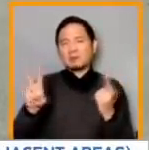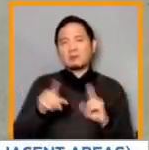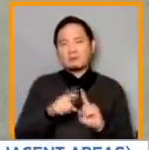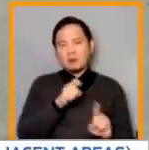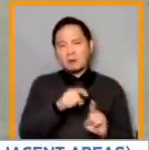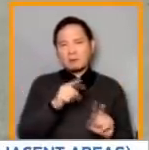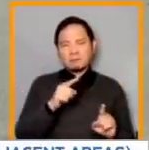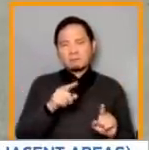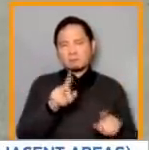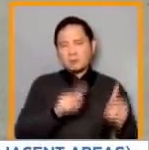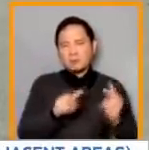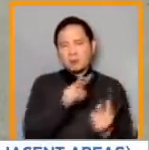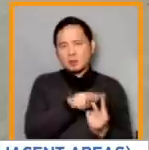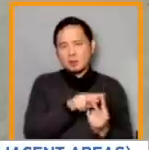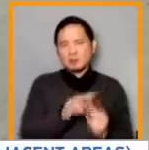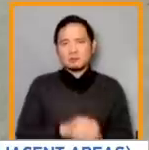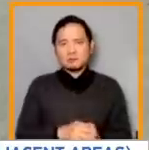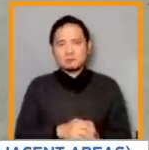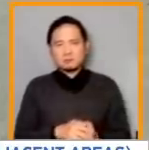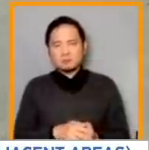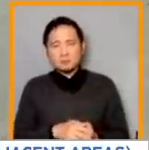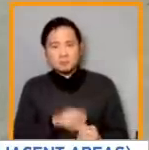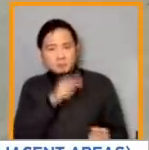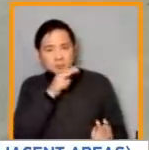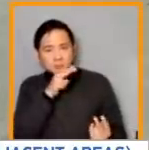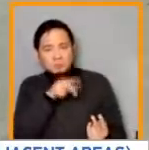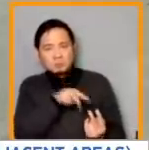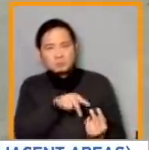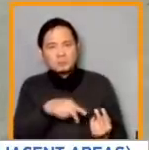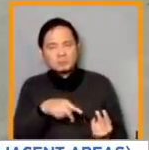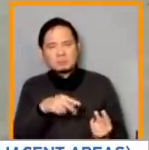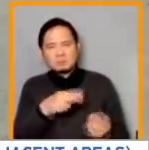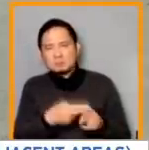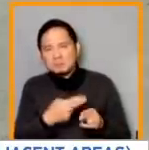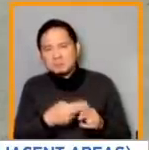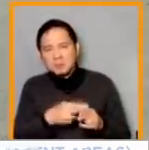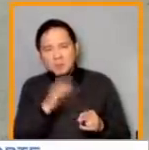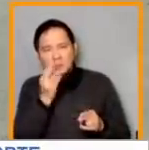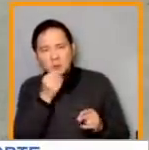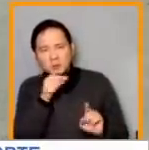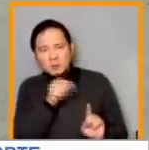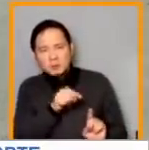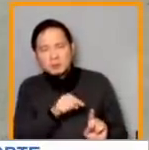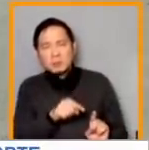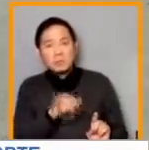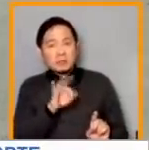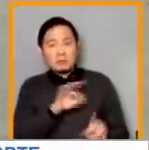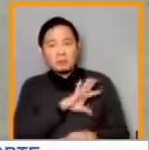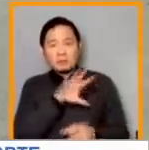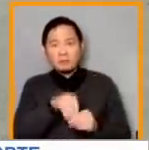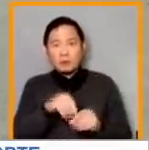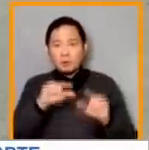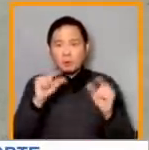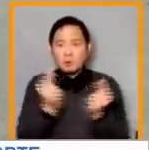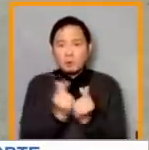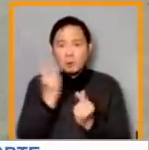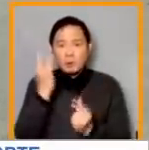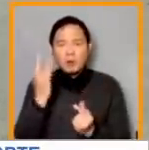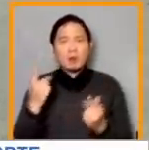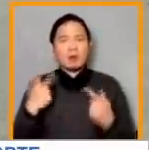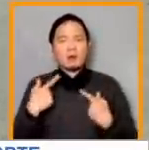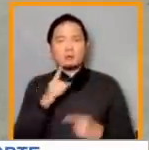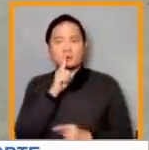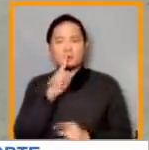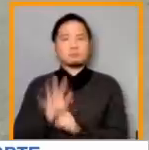yung kanilang pagkakakilanlan at aalamin din ng Angono PNP kung may kinabibilangan ba silang grupo dahil meron daw series na talaga ng pagnanakaw